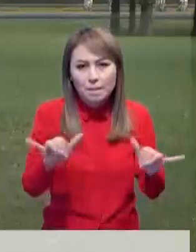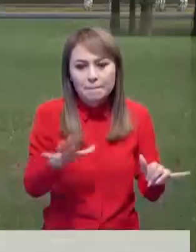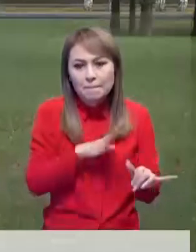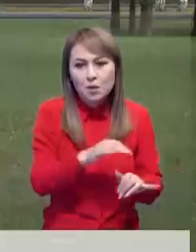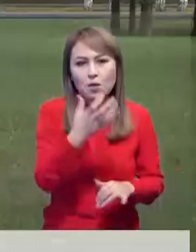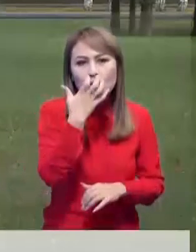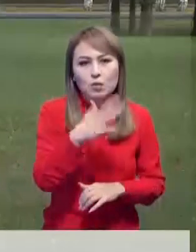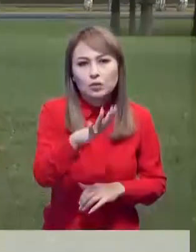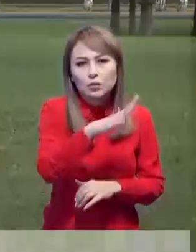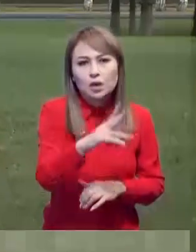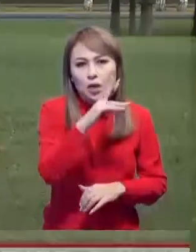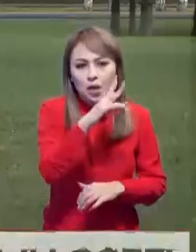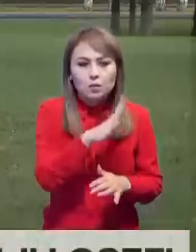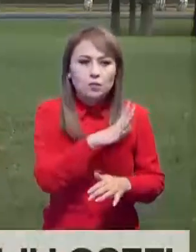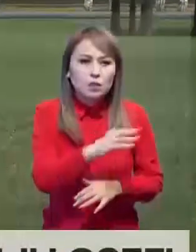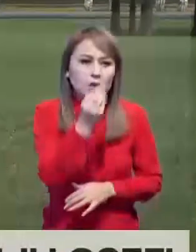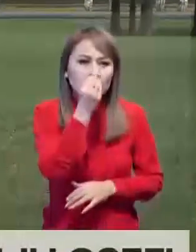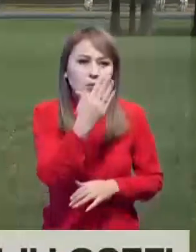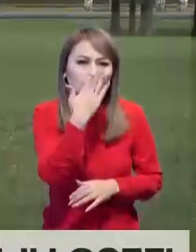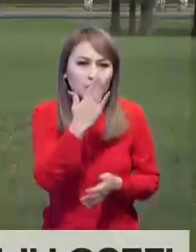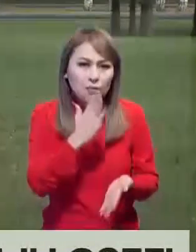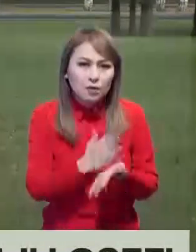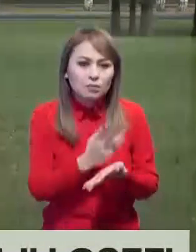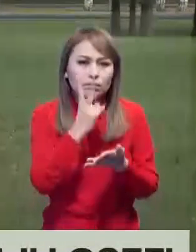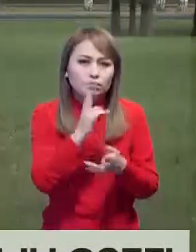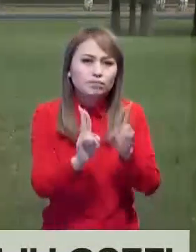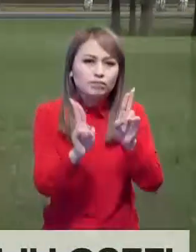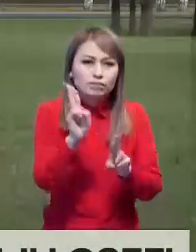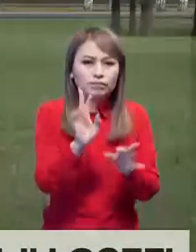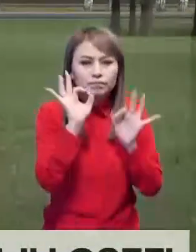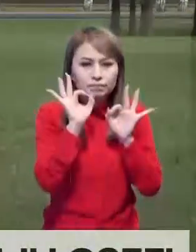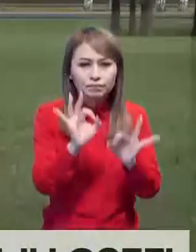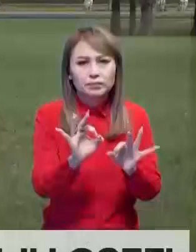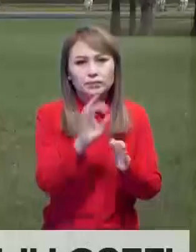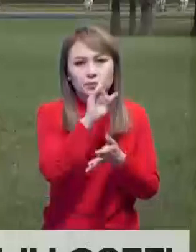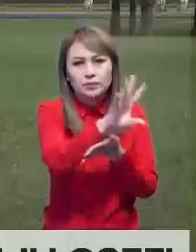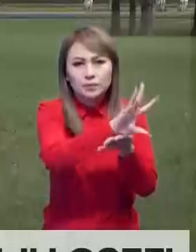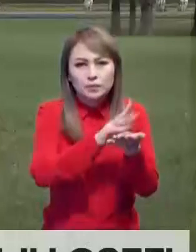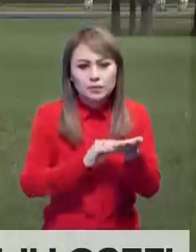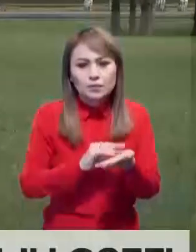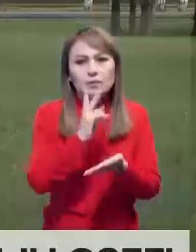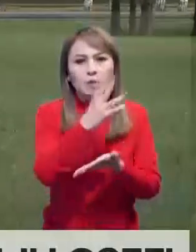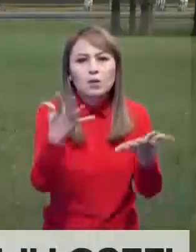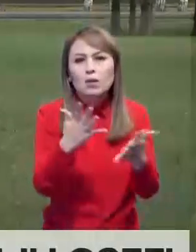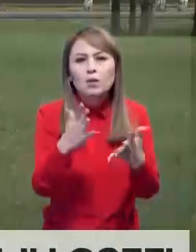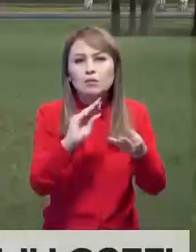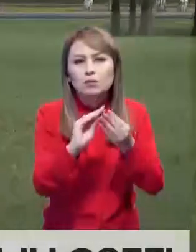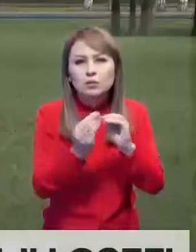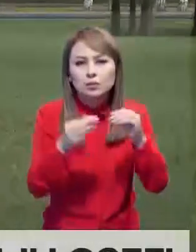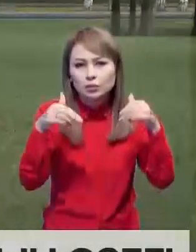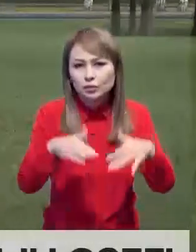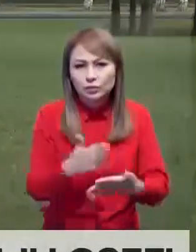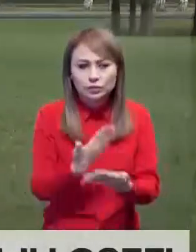Оңтүстік Корея бар, немесе Жапон мемлекеті бар, дәстүрлі мемлекеттер. Оларда бұл мәселе қалай шешіледі? Оларда